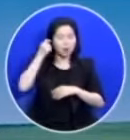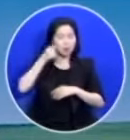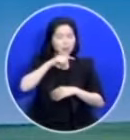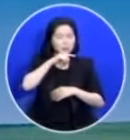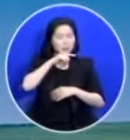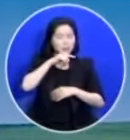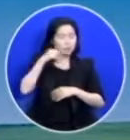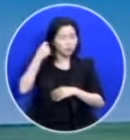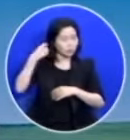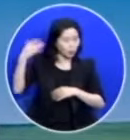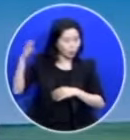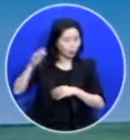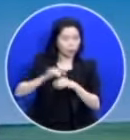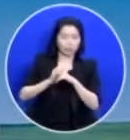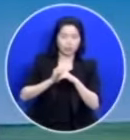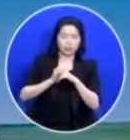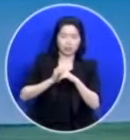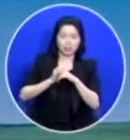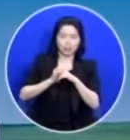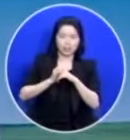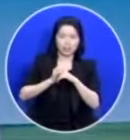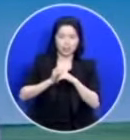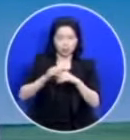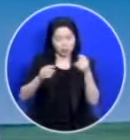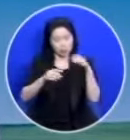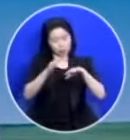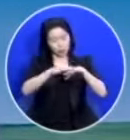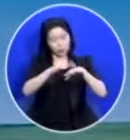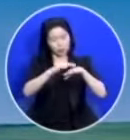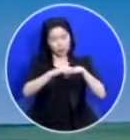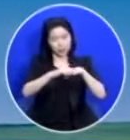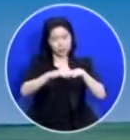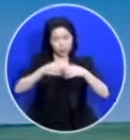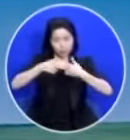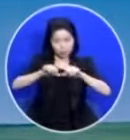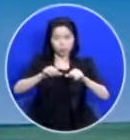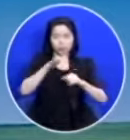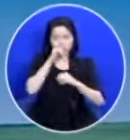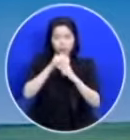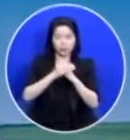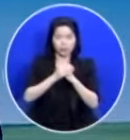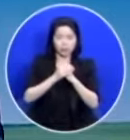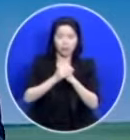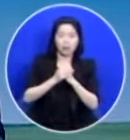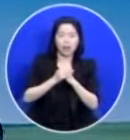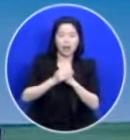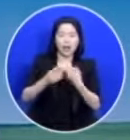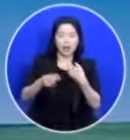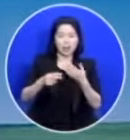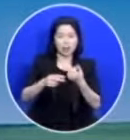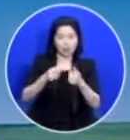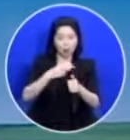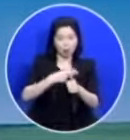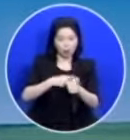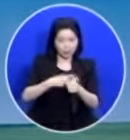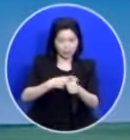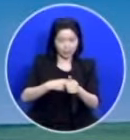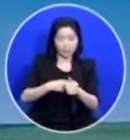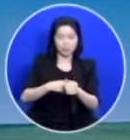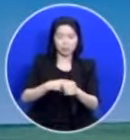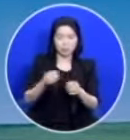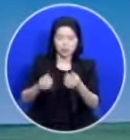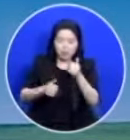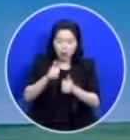왼쪽 손가락 인대가이 끊어졌다 그래요 의사 선생님이 뭐대 나가는 건 고사하고 운동을 더하면 안